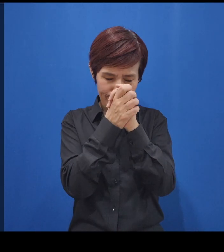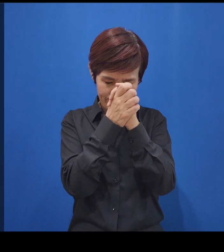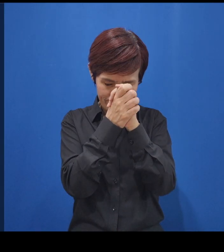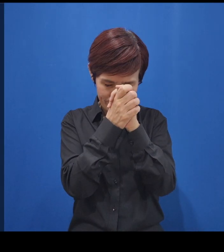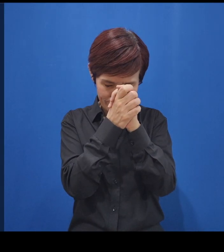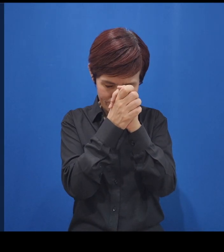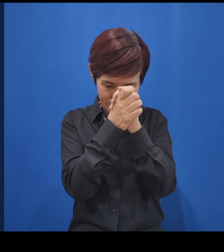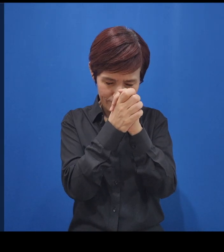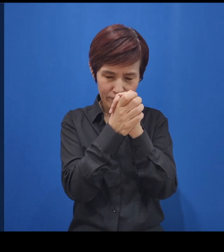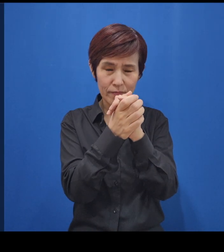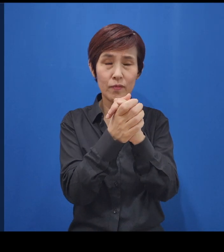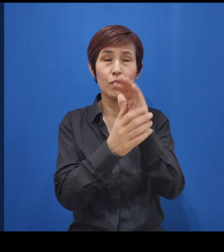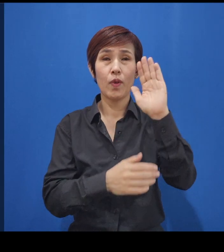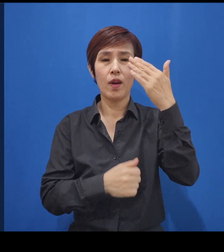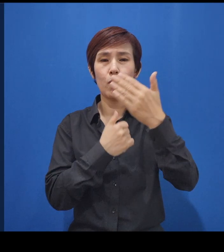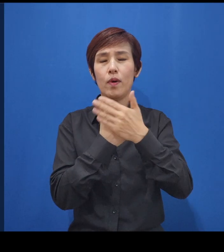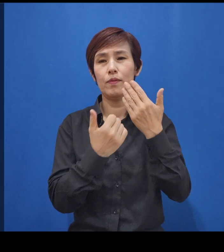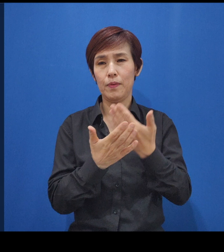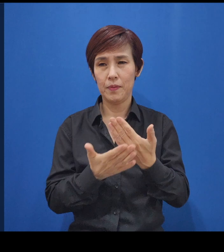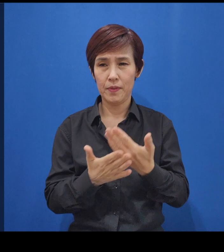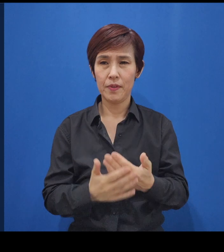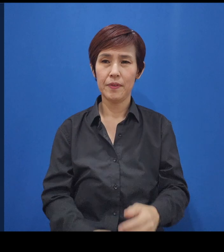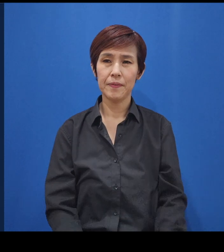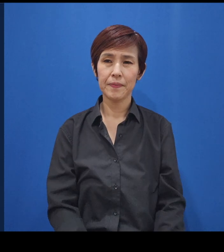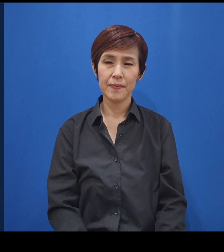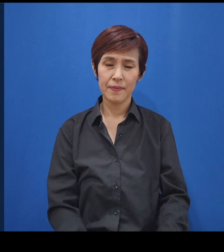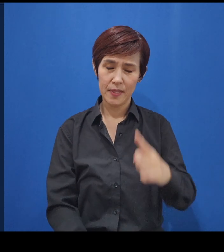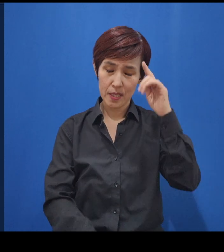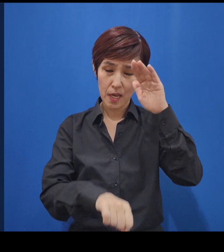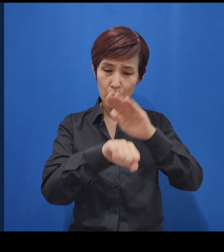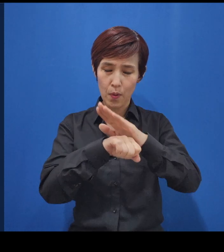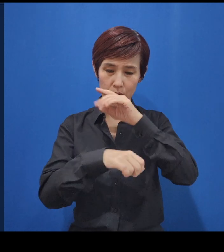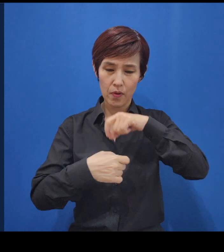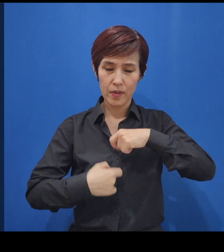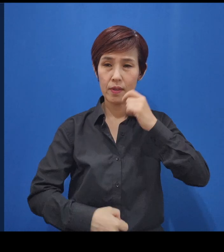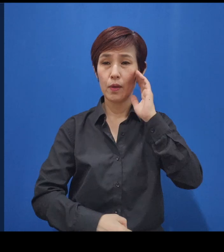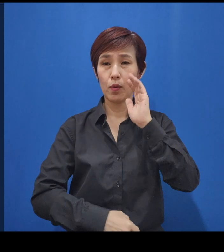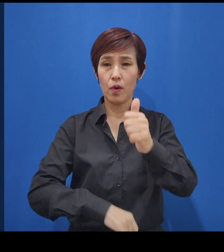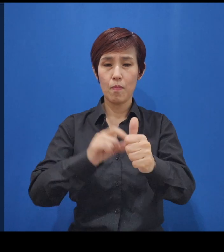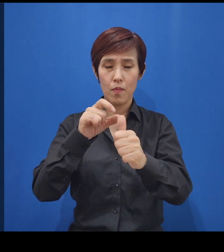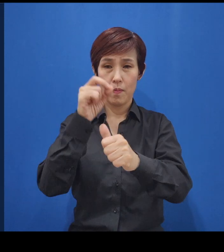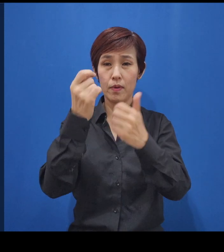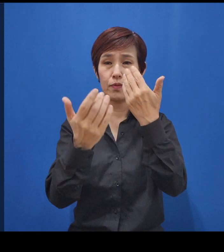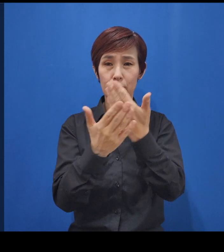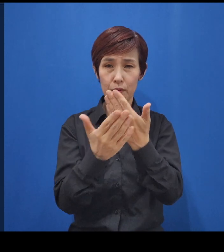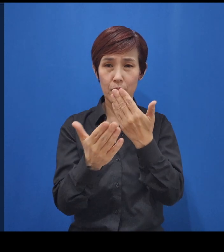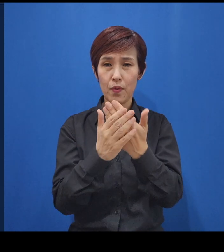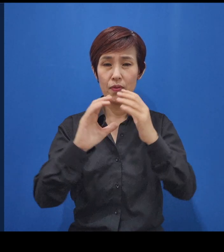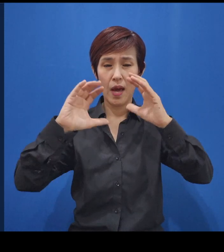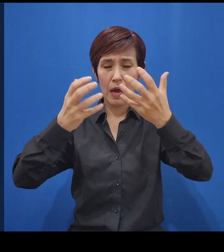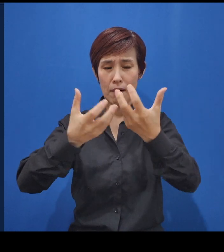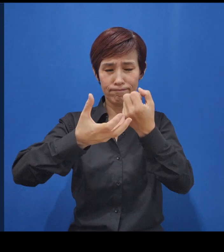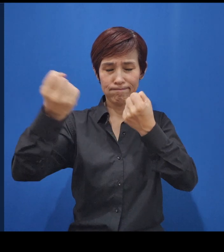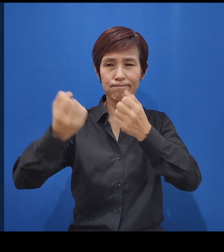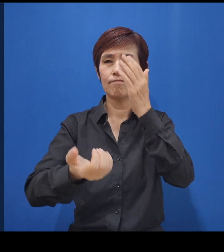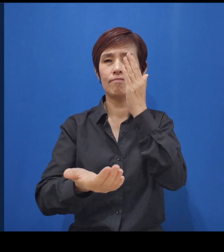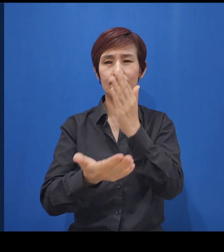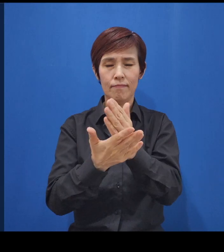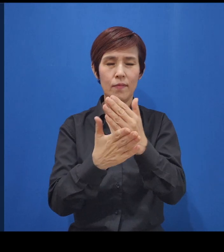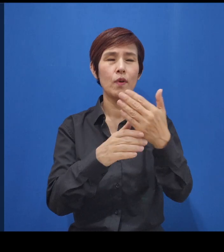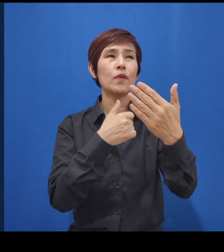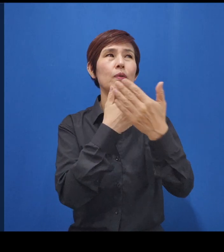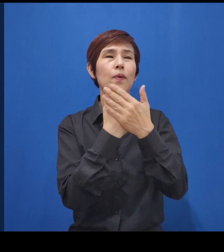기도가 충만한 교회가 되게 도와주시옵소서. 지혜롭고 정의로운 대통령 세워주시고 나라가 더